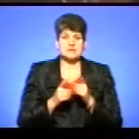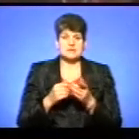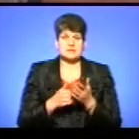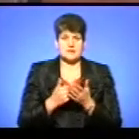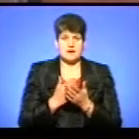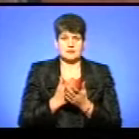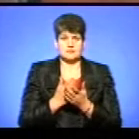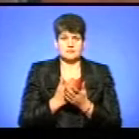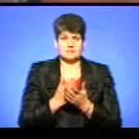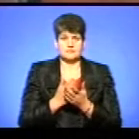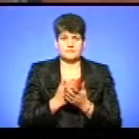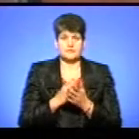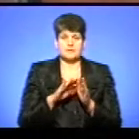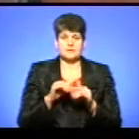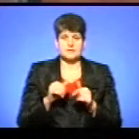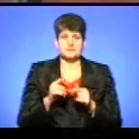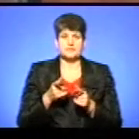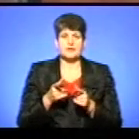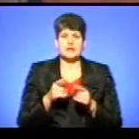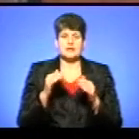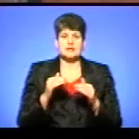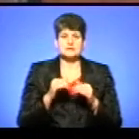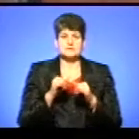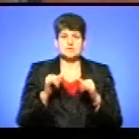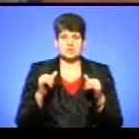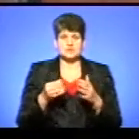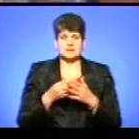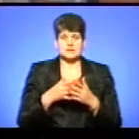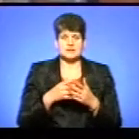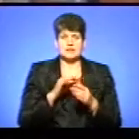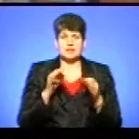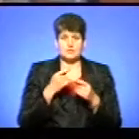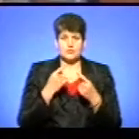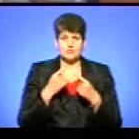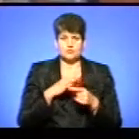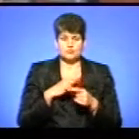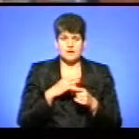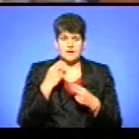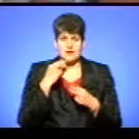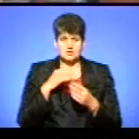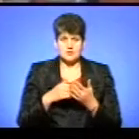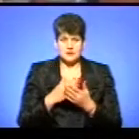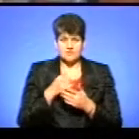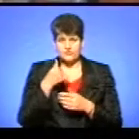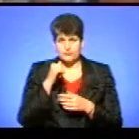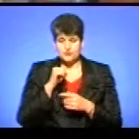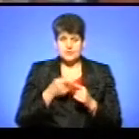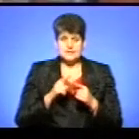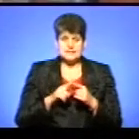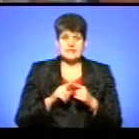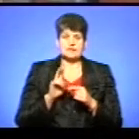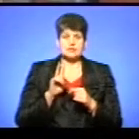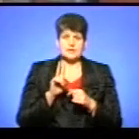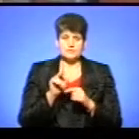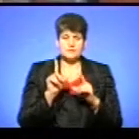тарифів. Ріст тарифу ніколи не говорив, що буде краща якість. Якщо вчора цей тролейбус курсував